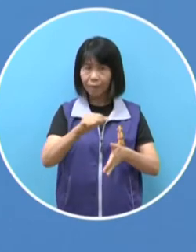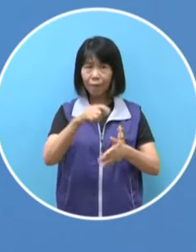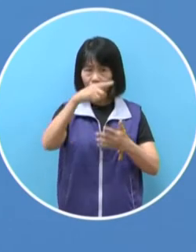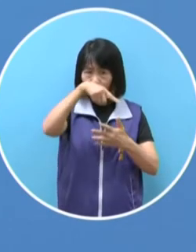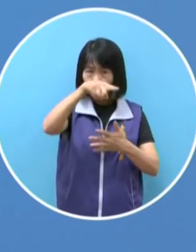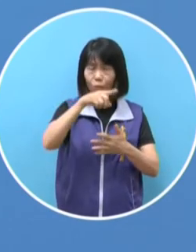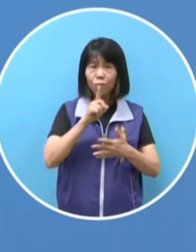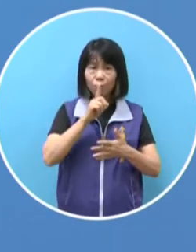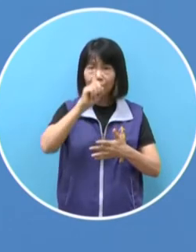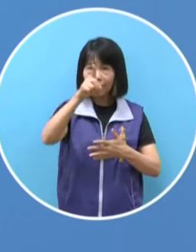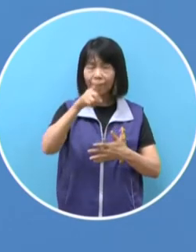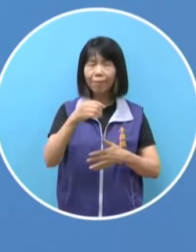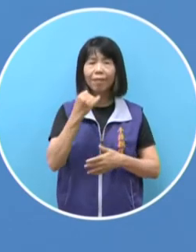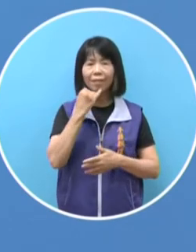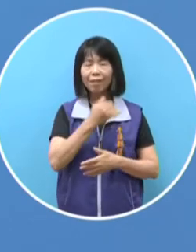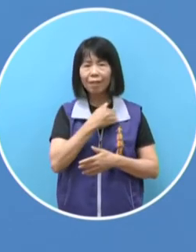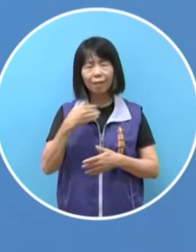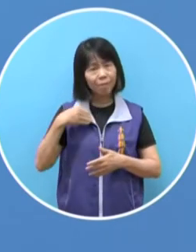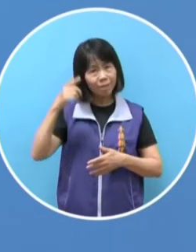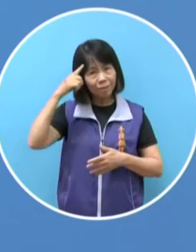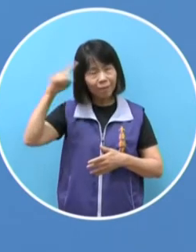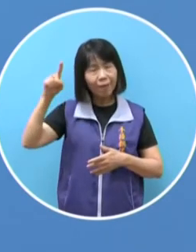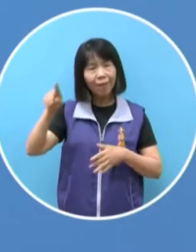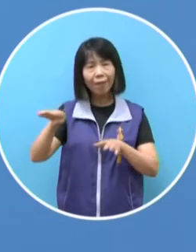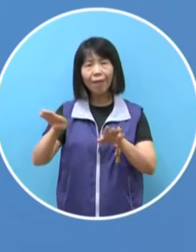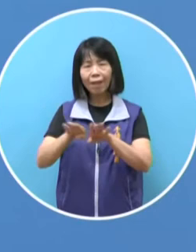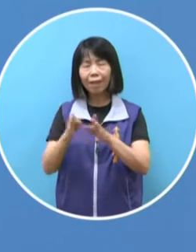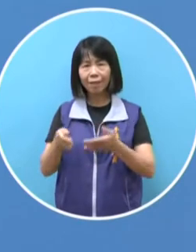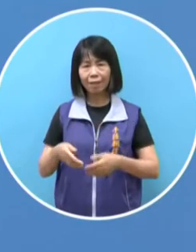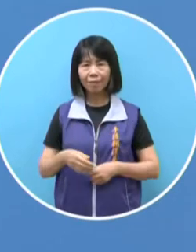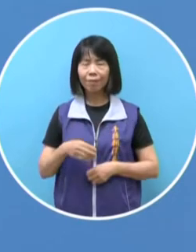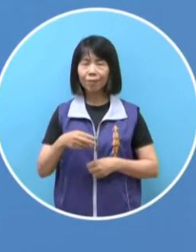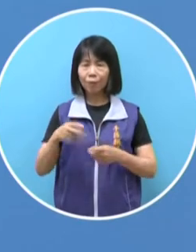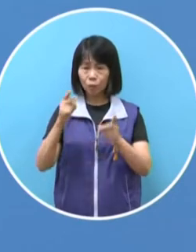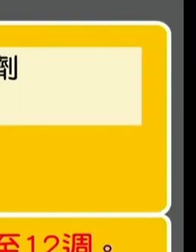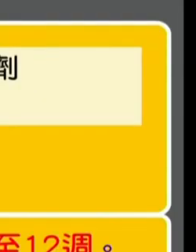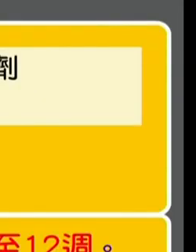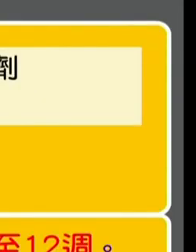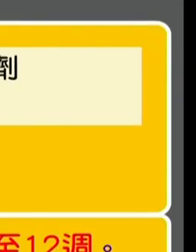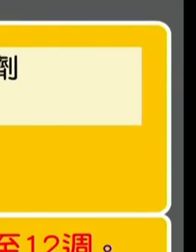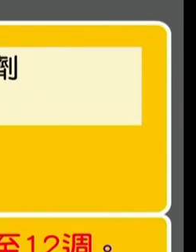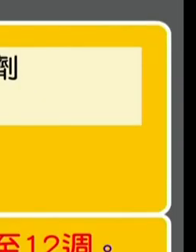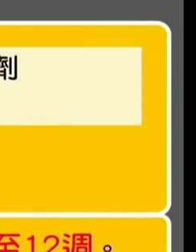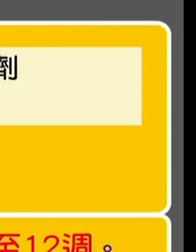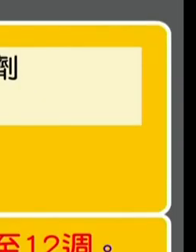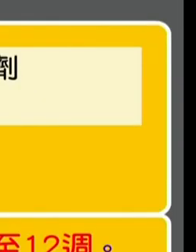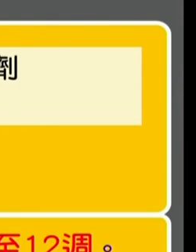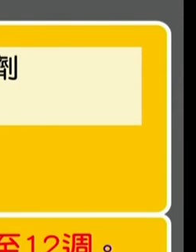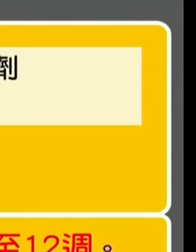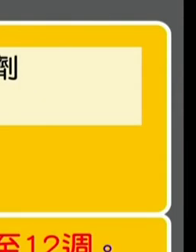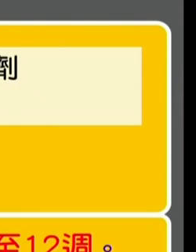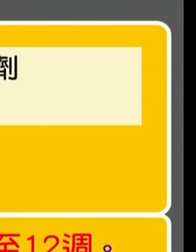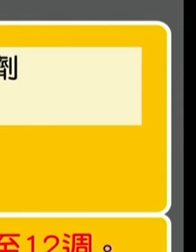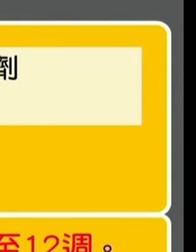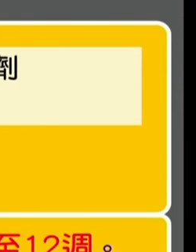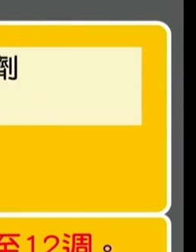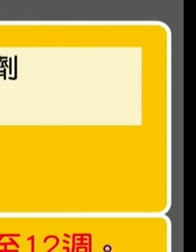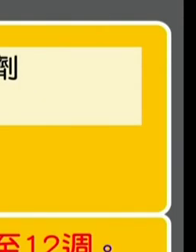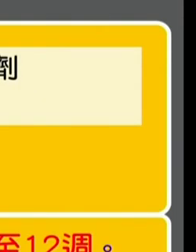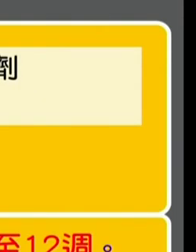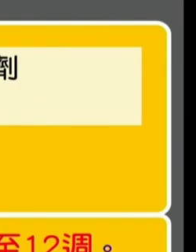想你可能在明天开始你就会收到简讯。而这些人呢，在6月9号